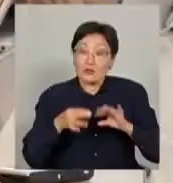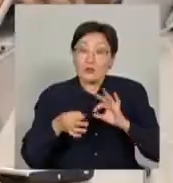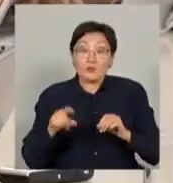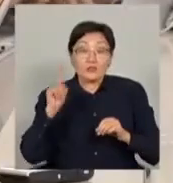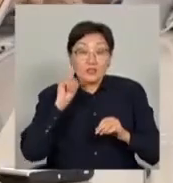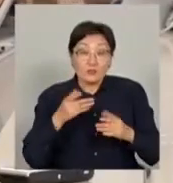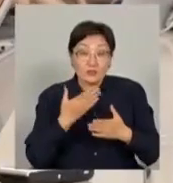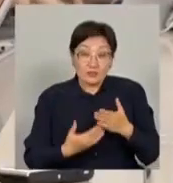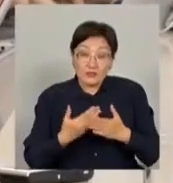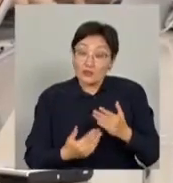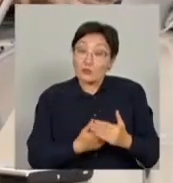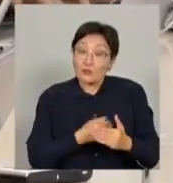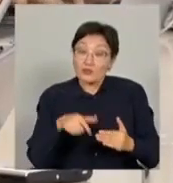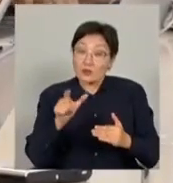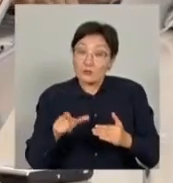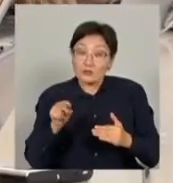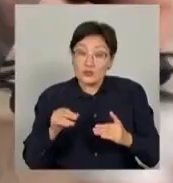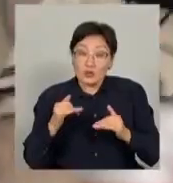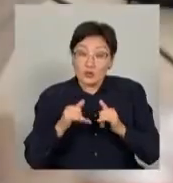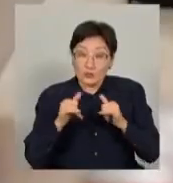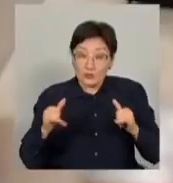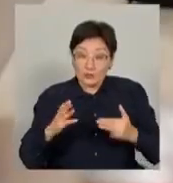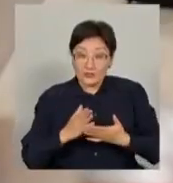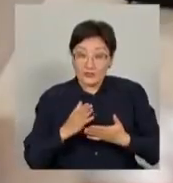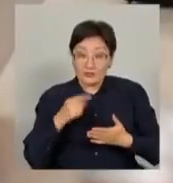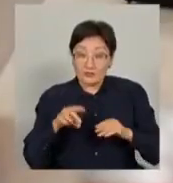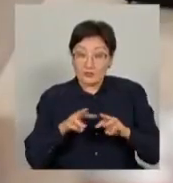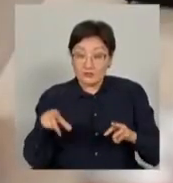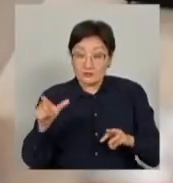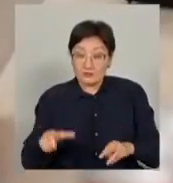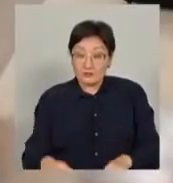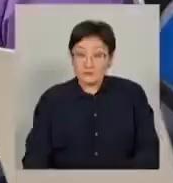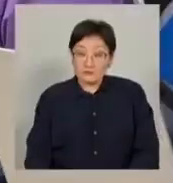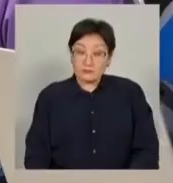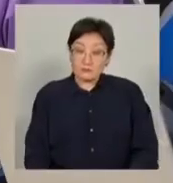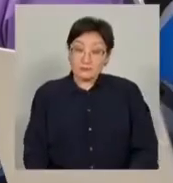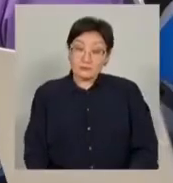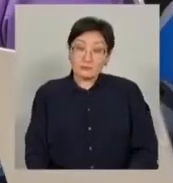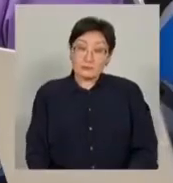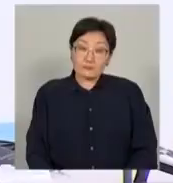tıңдауға, ақылдасуға ниет білдіріп жатқандардың қатары көбейіп келеді, деді министр.